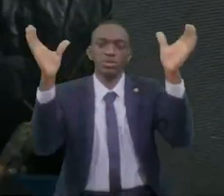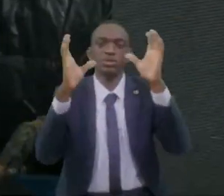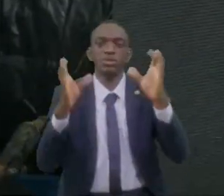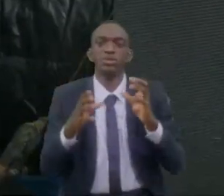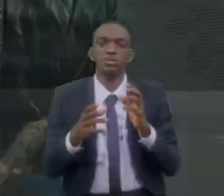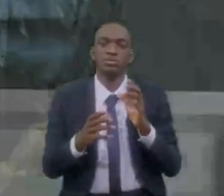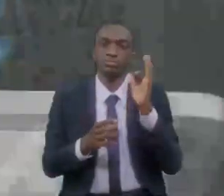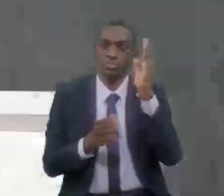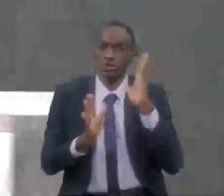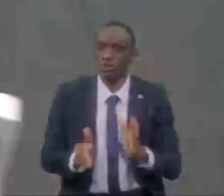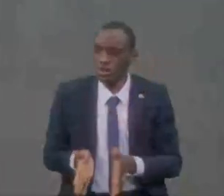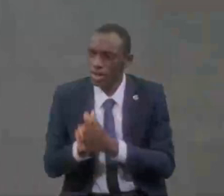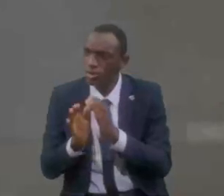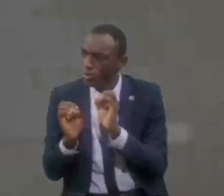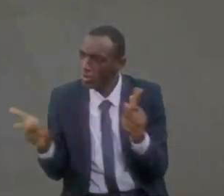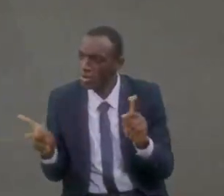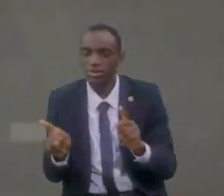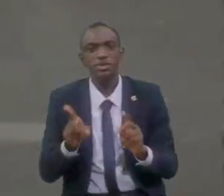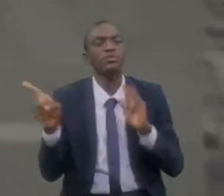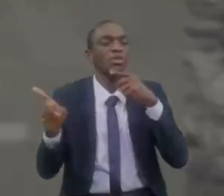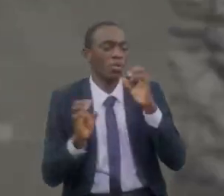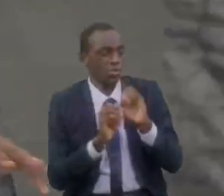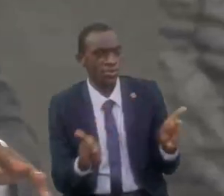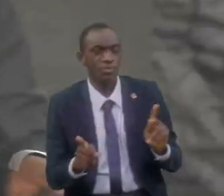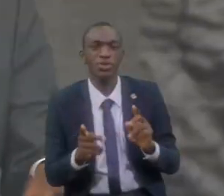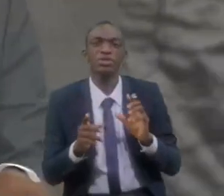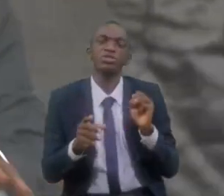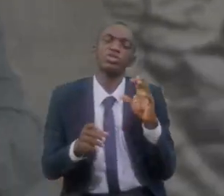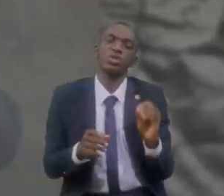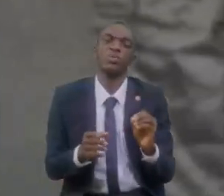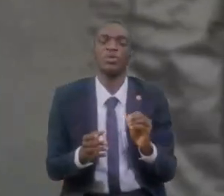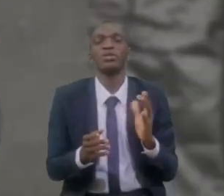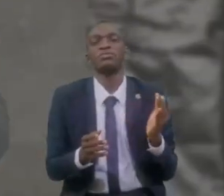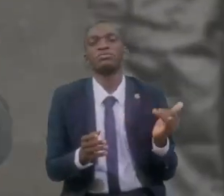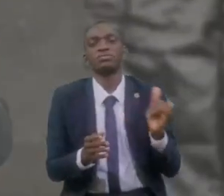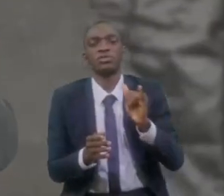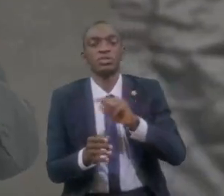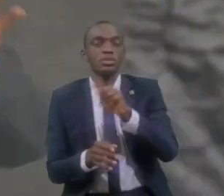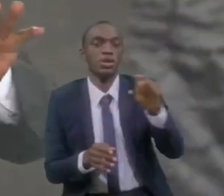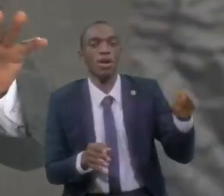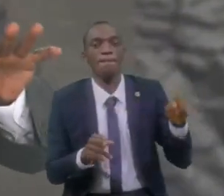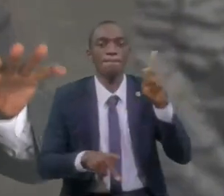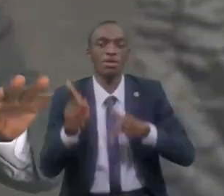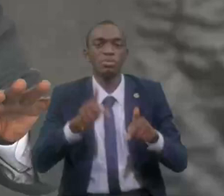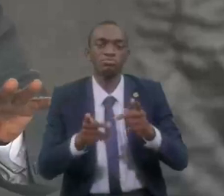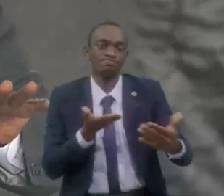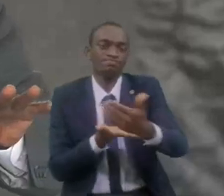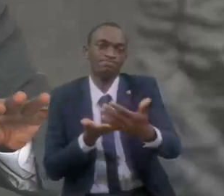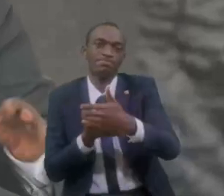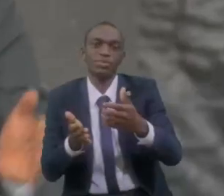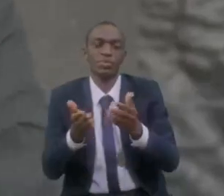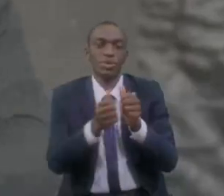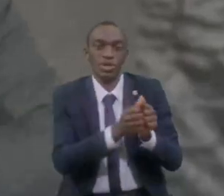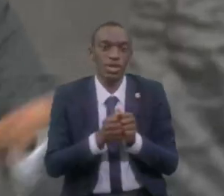bon. Et nous avons rassemblé des gens là-bas, dans leur bâtiment parlementaire, la croisade